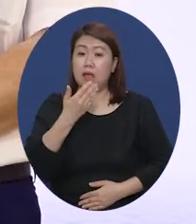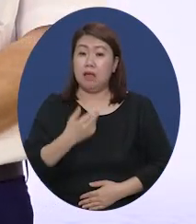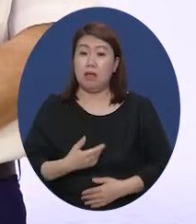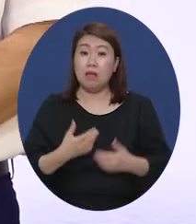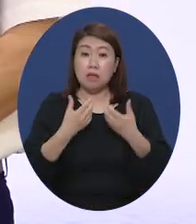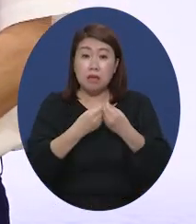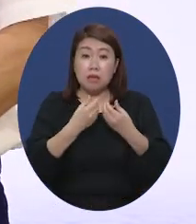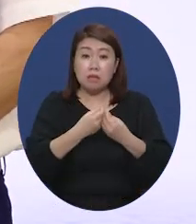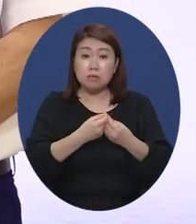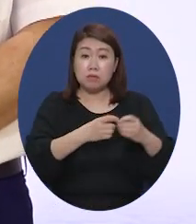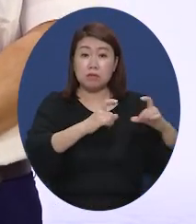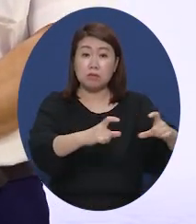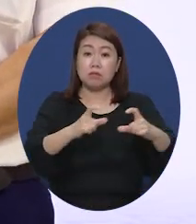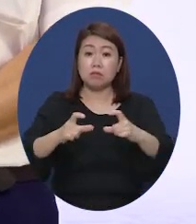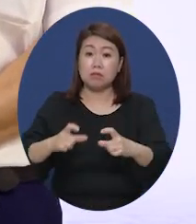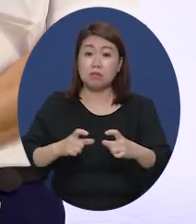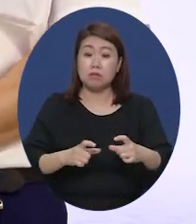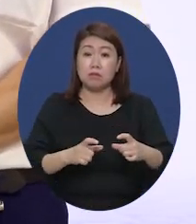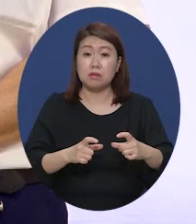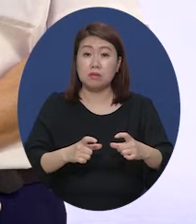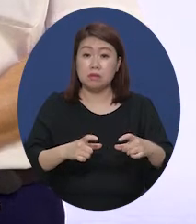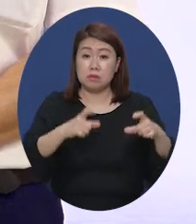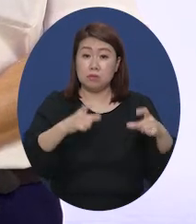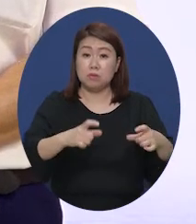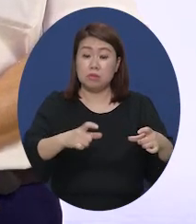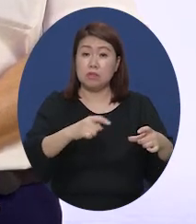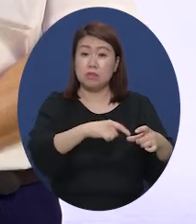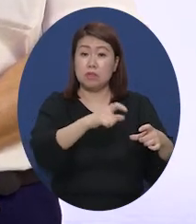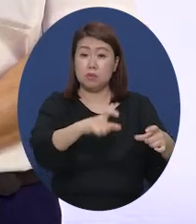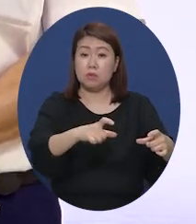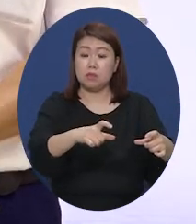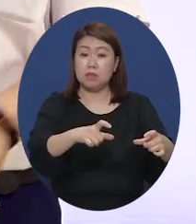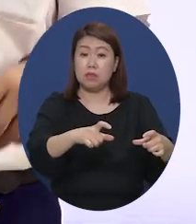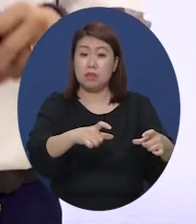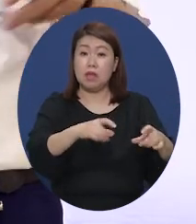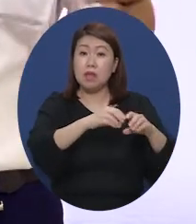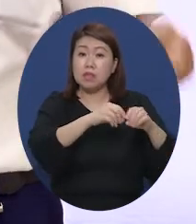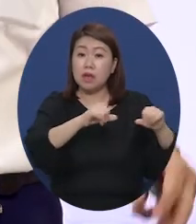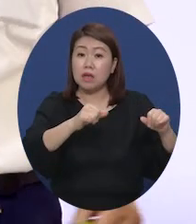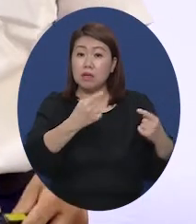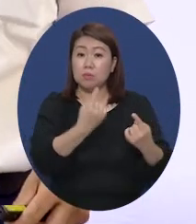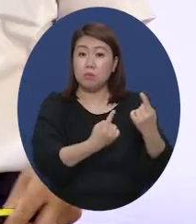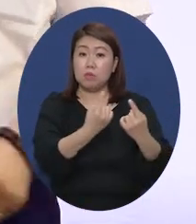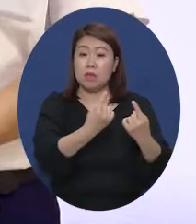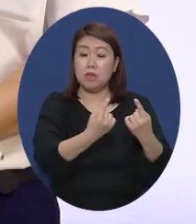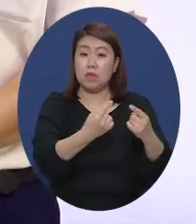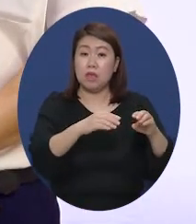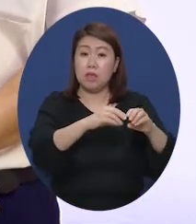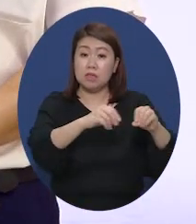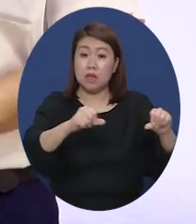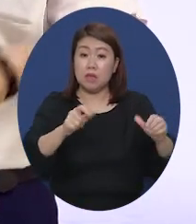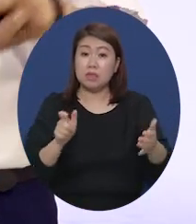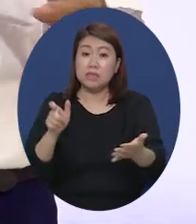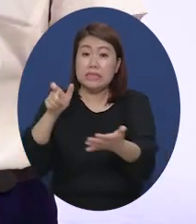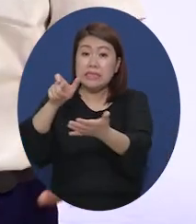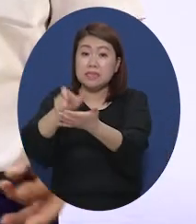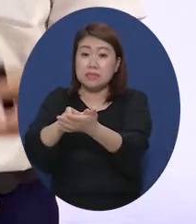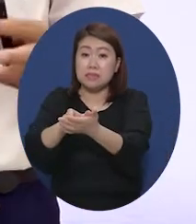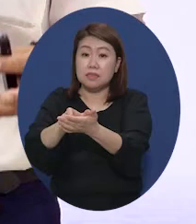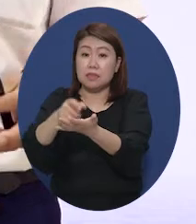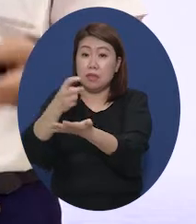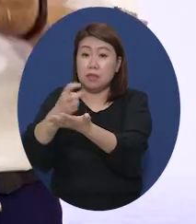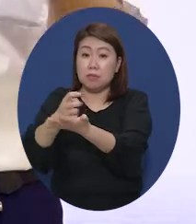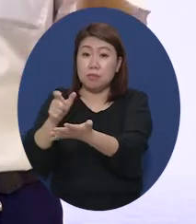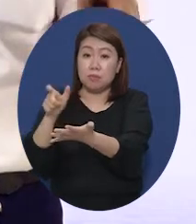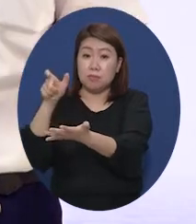같은 경우는 그런 도시가 여러 곳이 많은데 어떤 도시 같은 경우는 실지 면적보다도 그죠? 토지